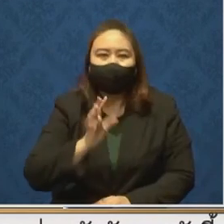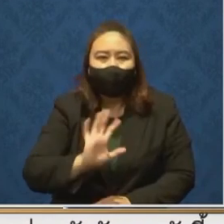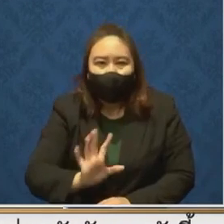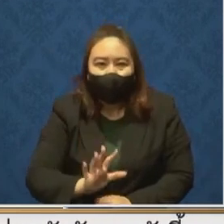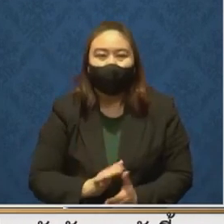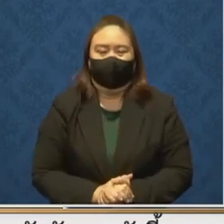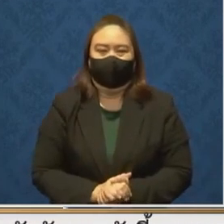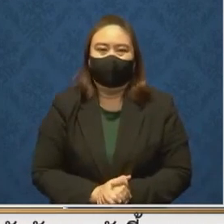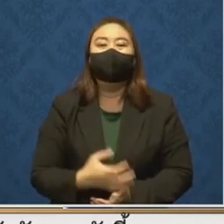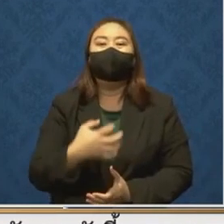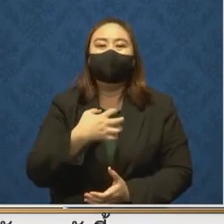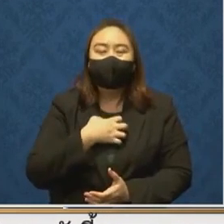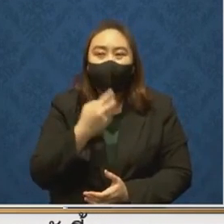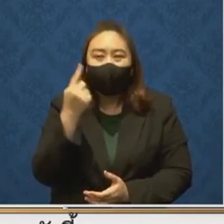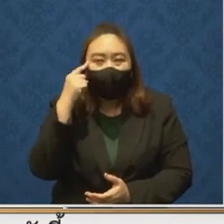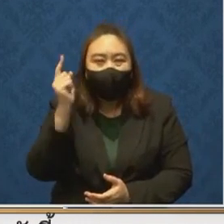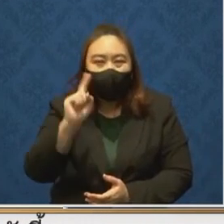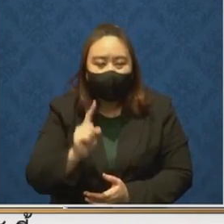ว